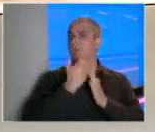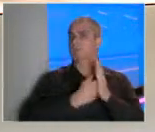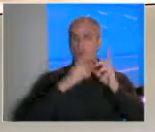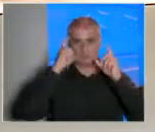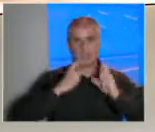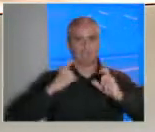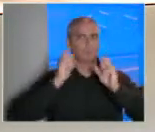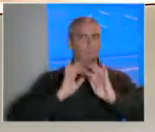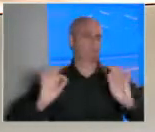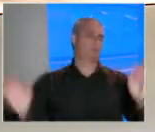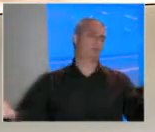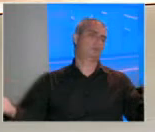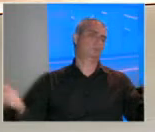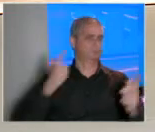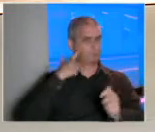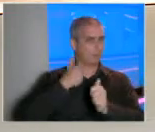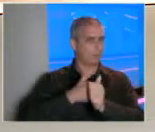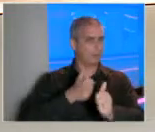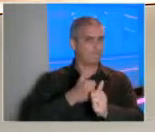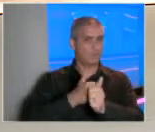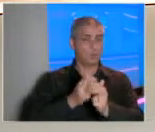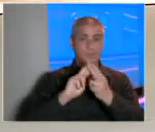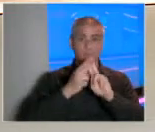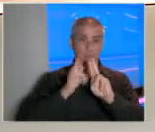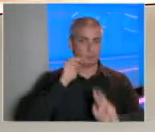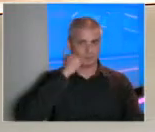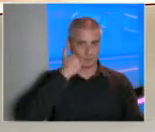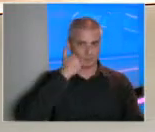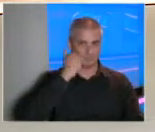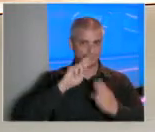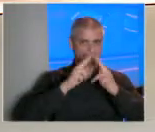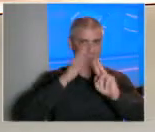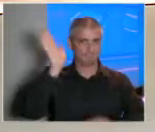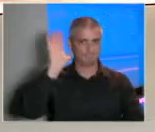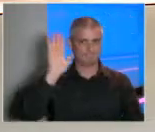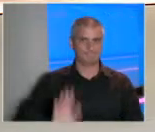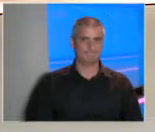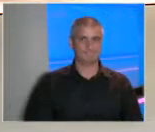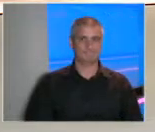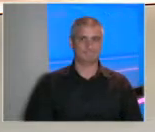אינסטגרם. מצוין, עקבו אחרינו, וניפגש פה גם מחר. להתראות.